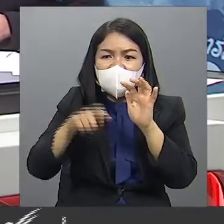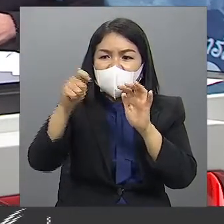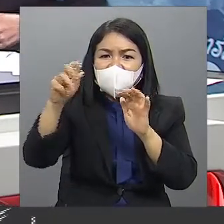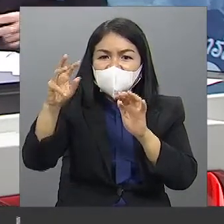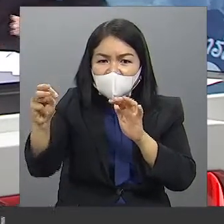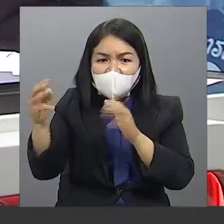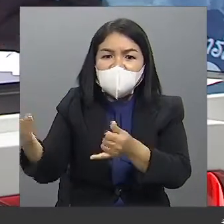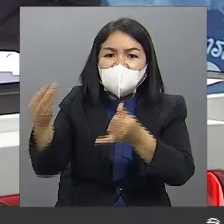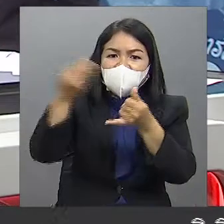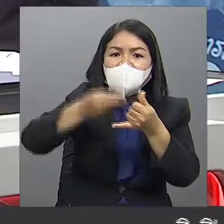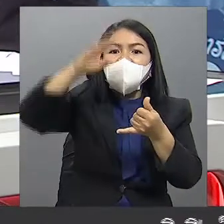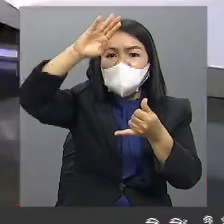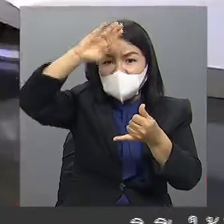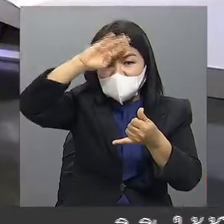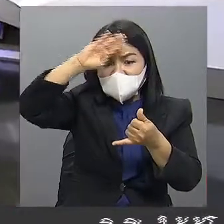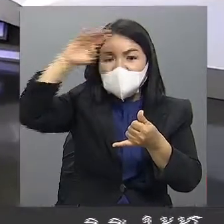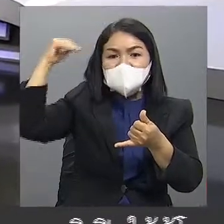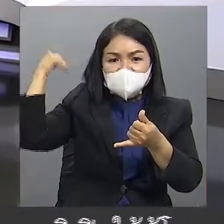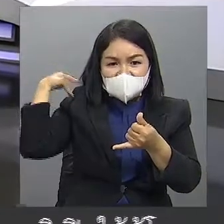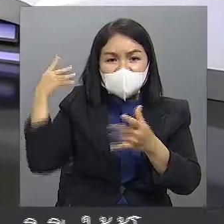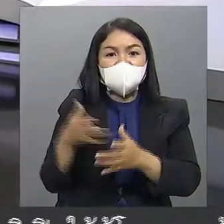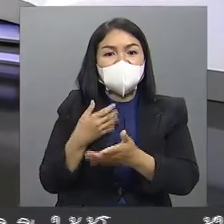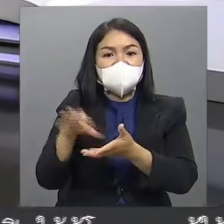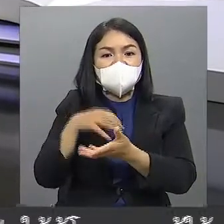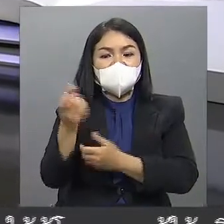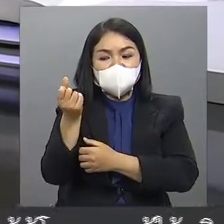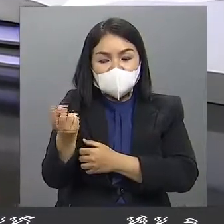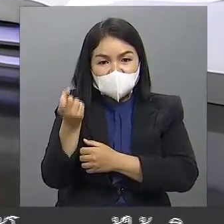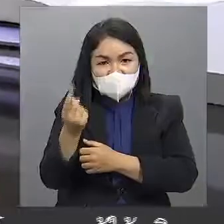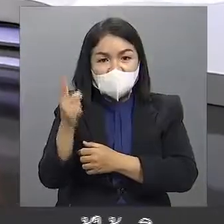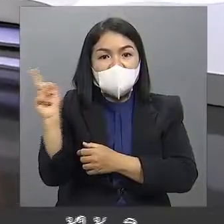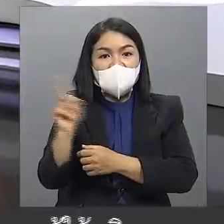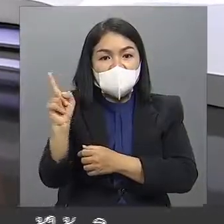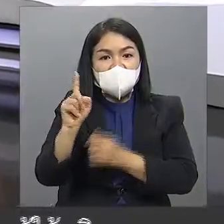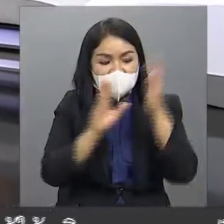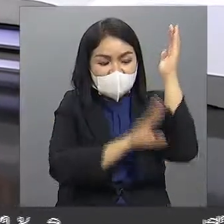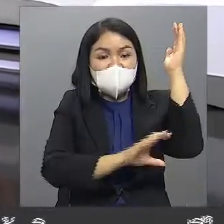ติชิลาพุทธสารพันธ์รายงานสดจากสนามสะบัวสงขลาเชิญค่ะ